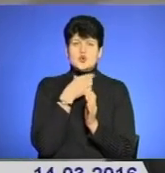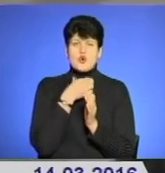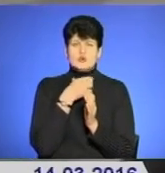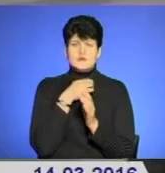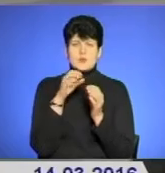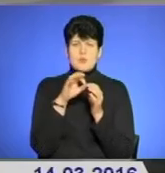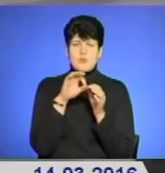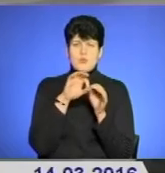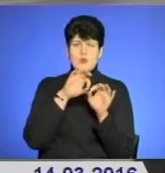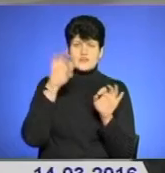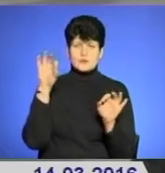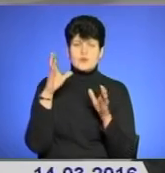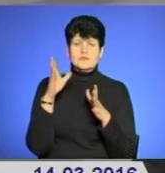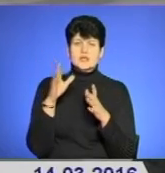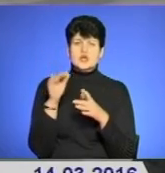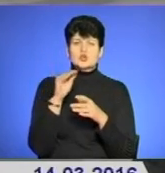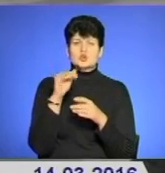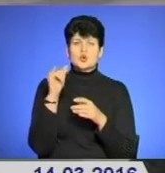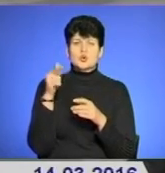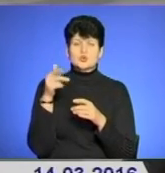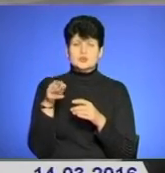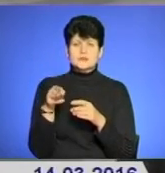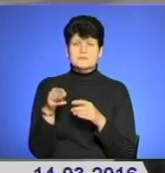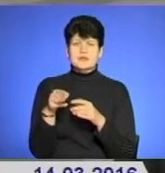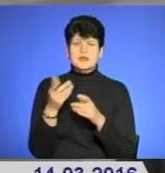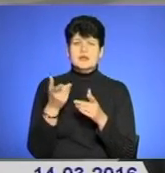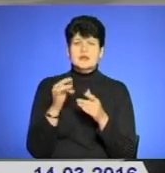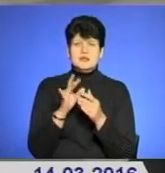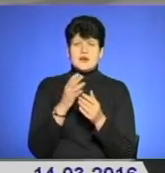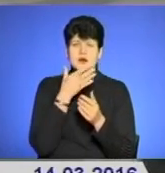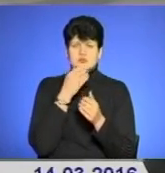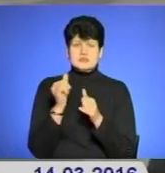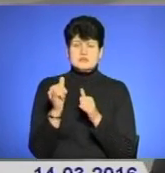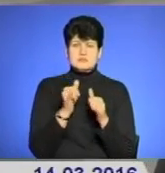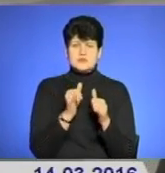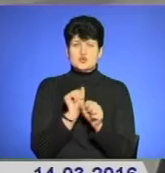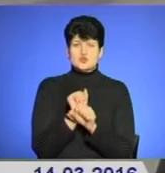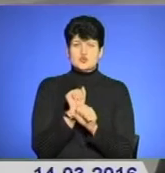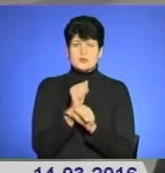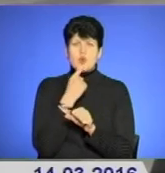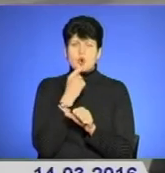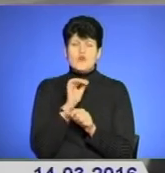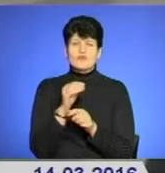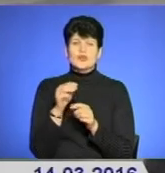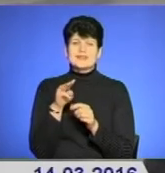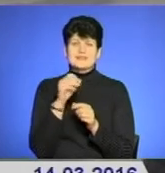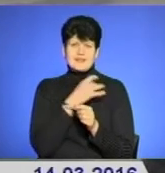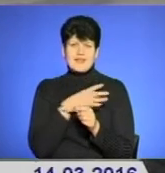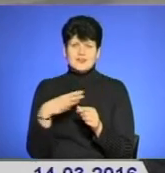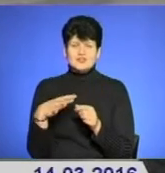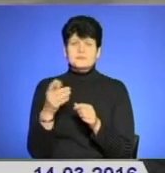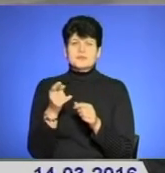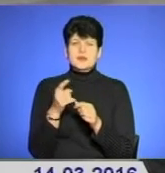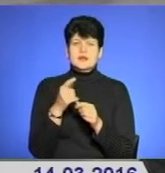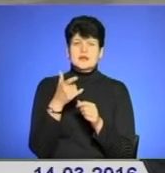вклали дуже хороший жгут СВАТ, який мінімально тромбує тканини, гарно забезпечує зупинку кровотечі, вклали